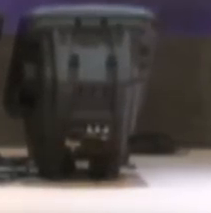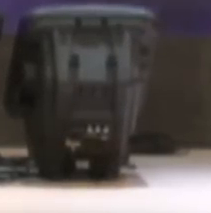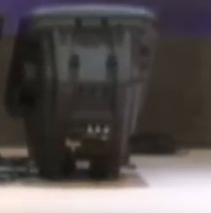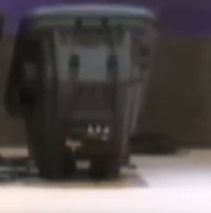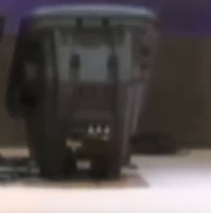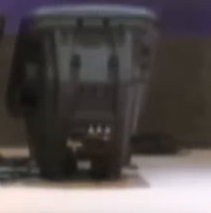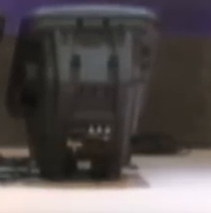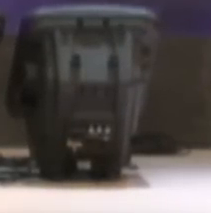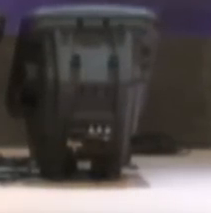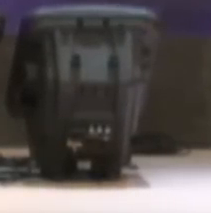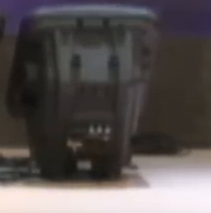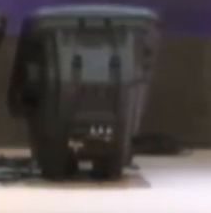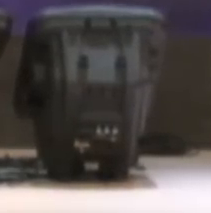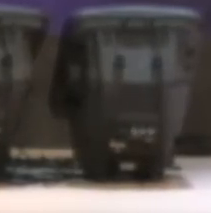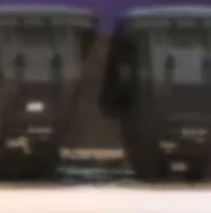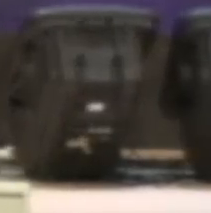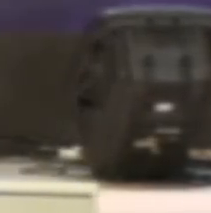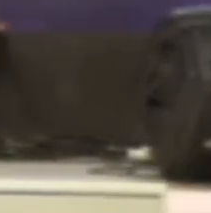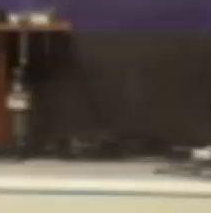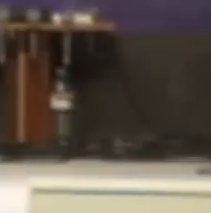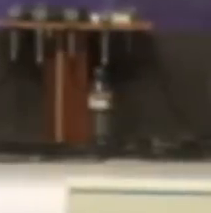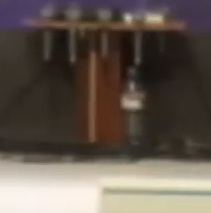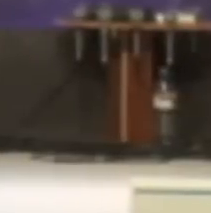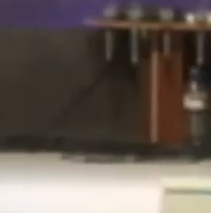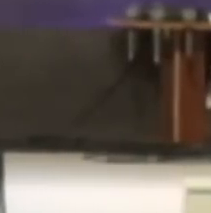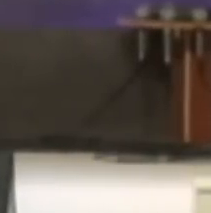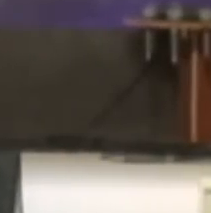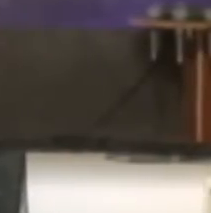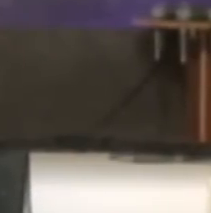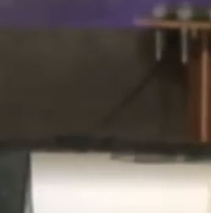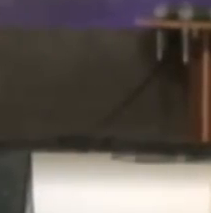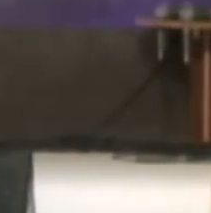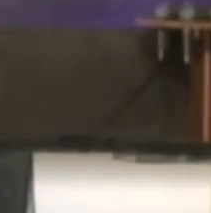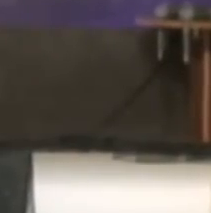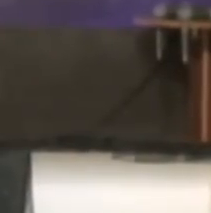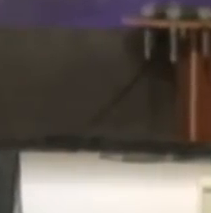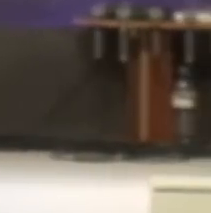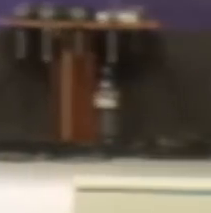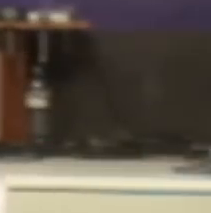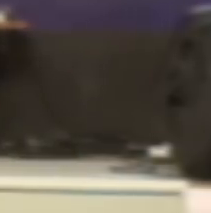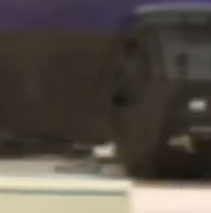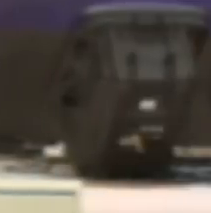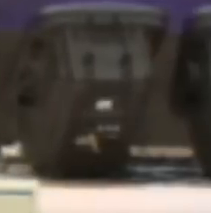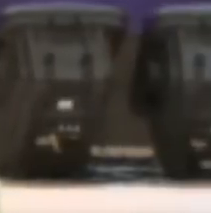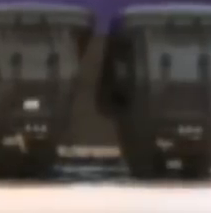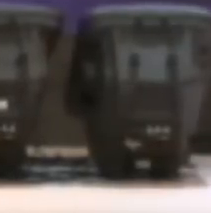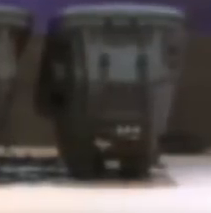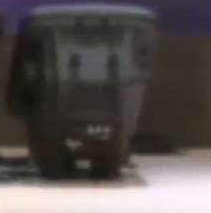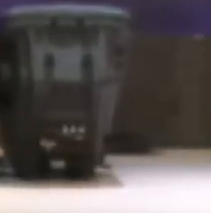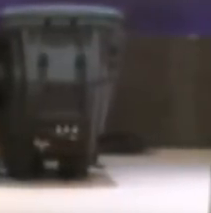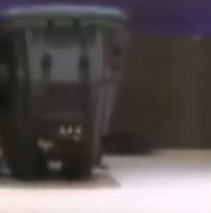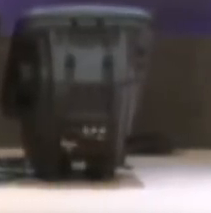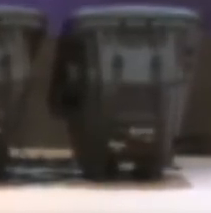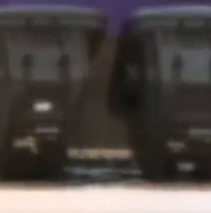քեզ, դու չհասկացար, ինքը իրան քեզ ա տվել, ինքը իրան քեզ ա